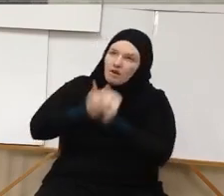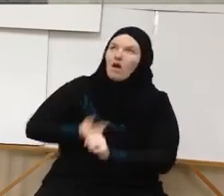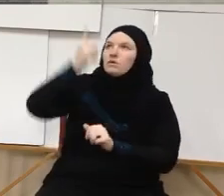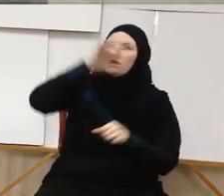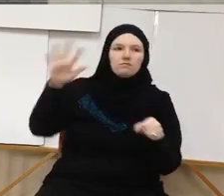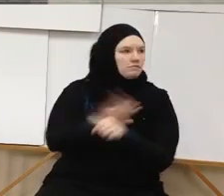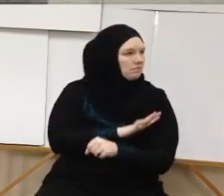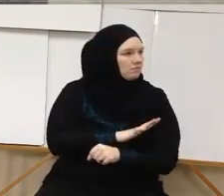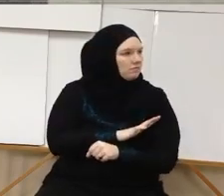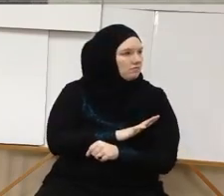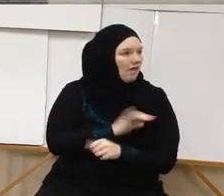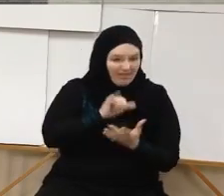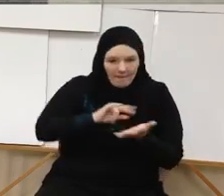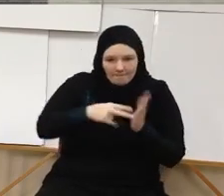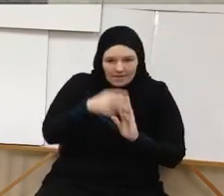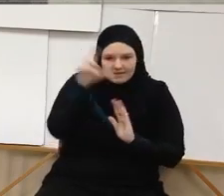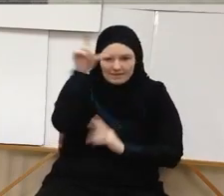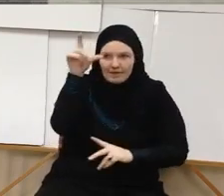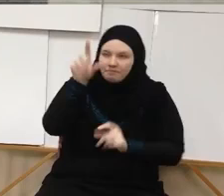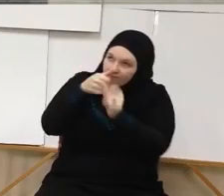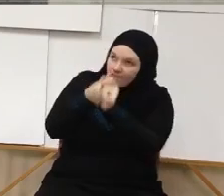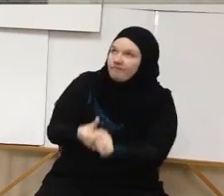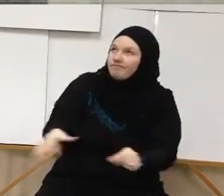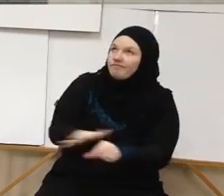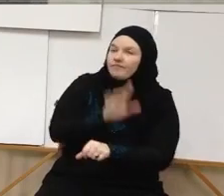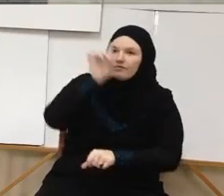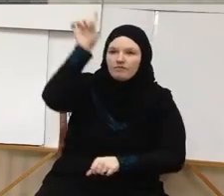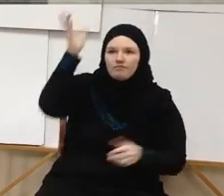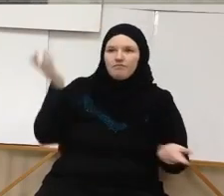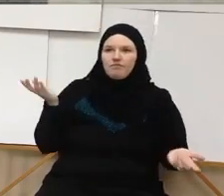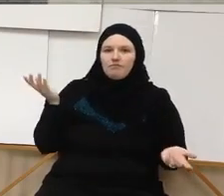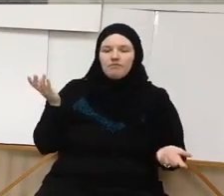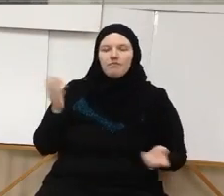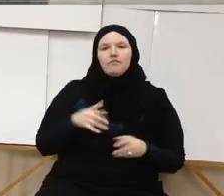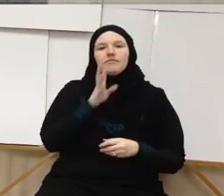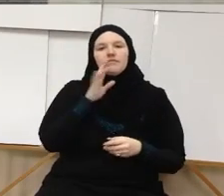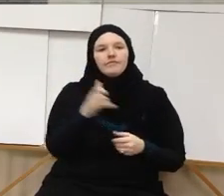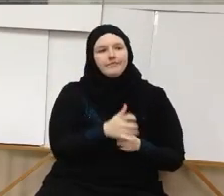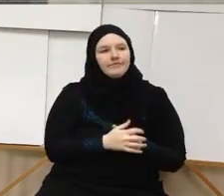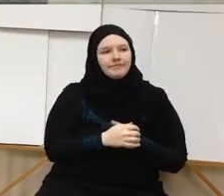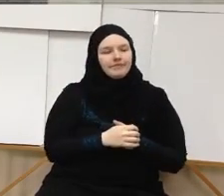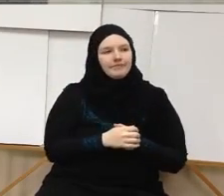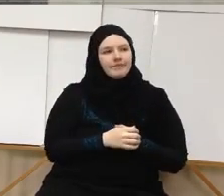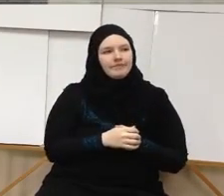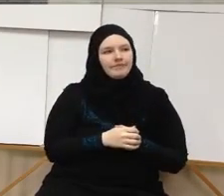Okay? So, آتيناه الإنجيل فيه هدى ونور